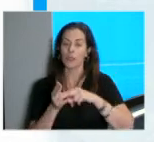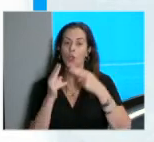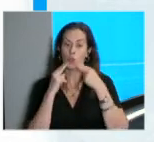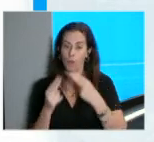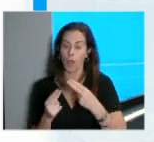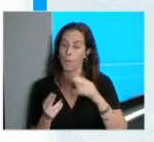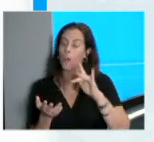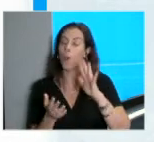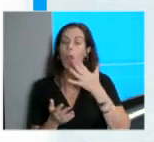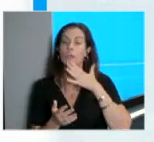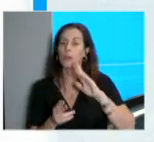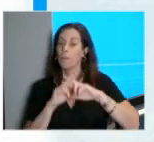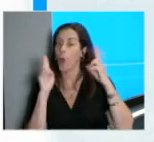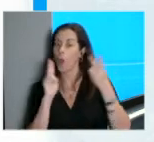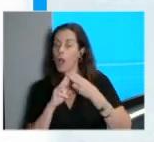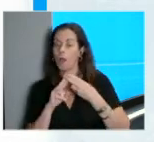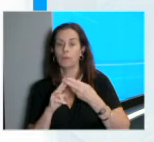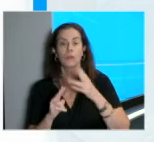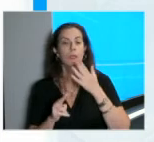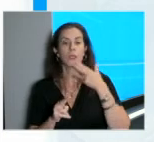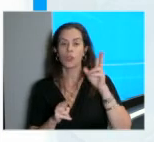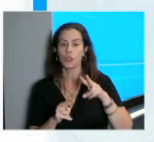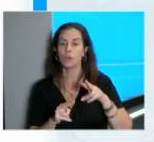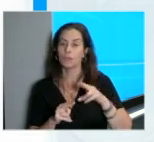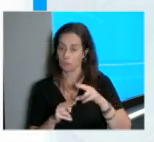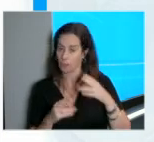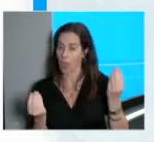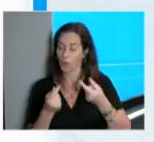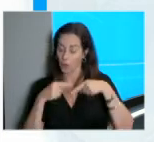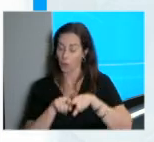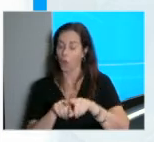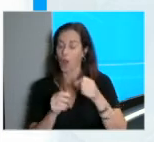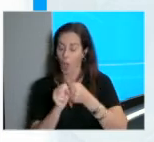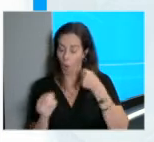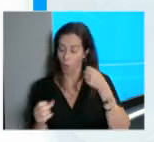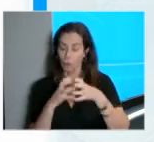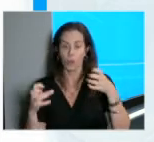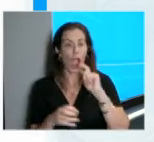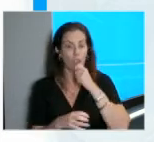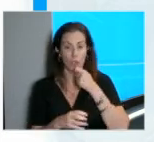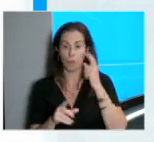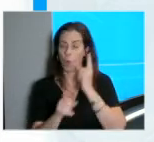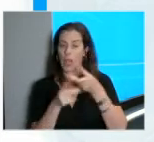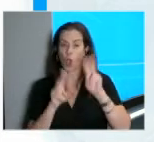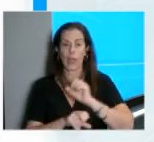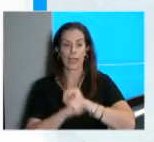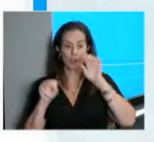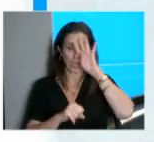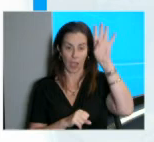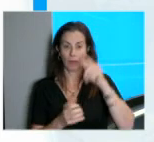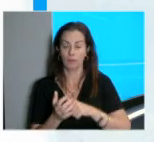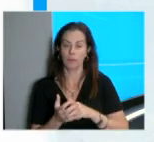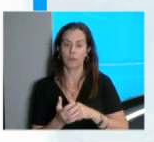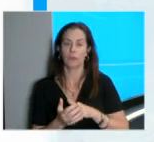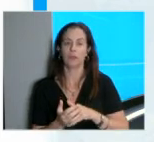תגובה נגד יעד ישראלי באוויר או בים. ישראל מצויה במערכה צבאית כפולה מול איראן, חשאית נגד היכולת הגרעינית,